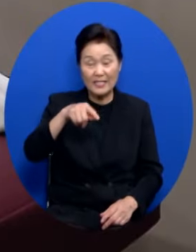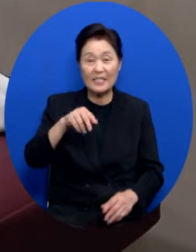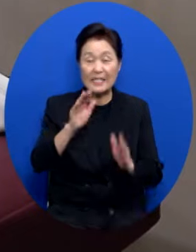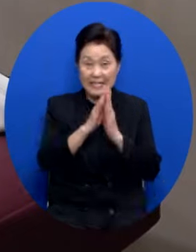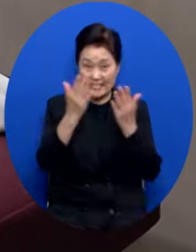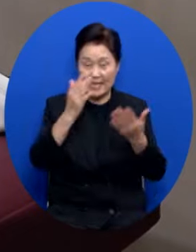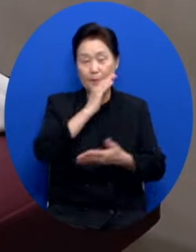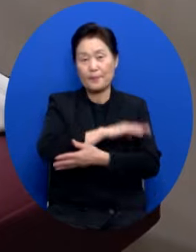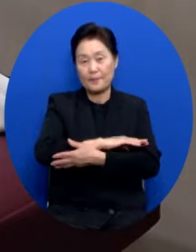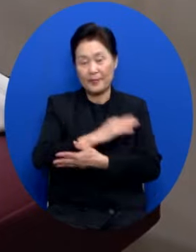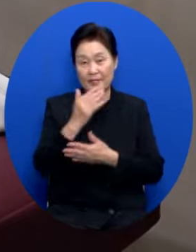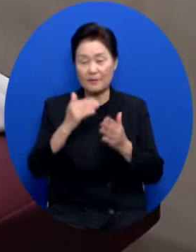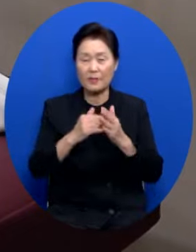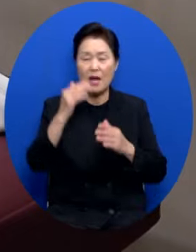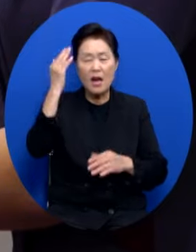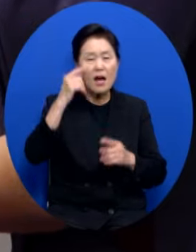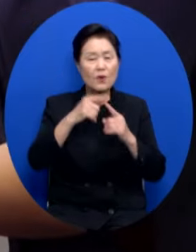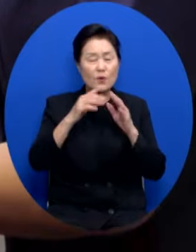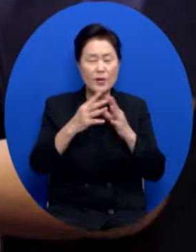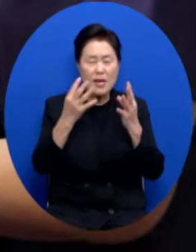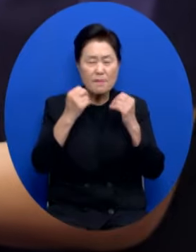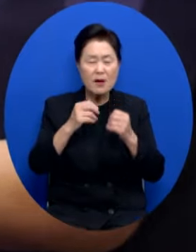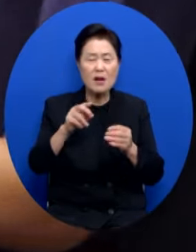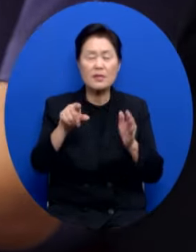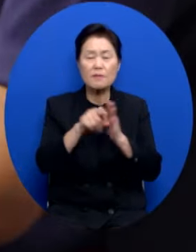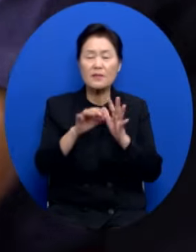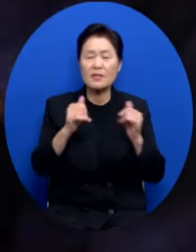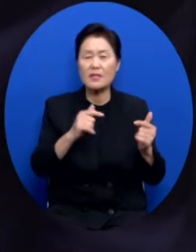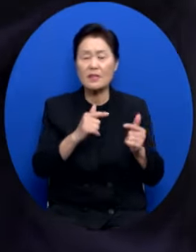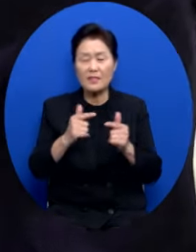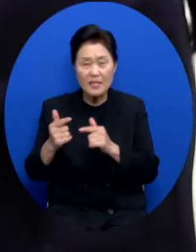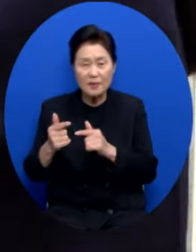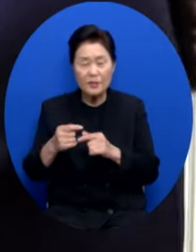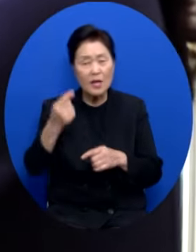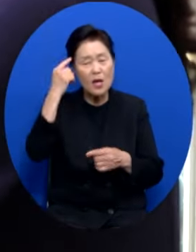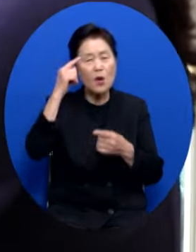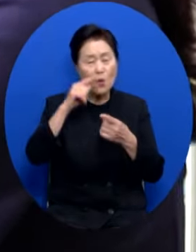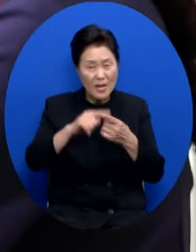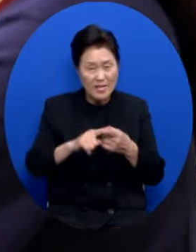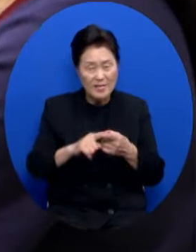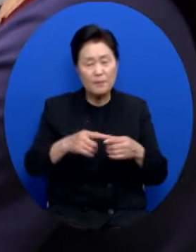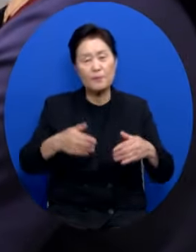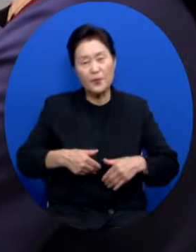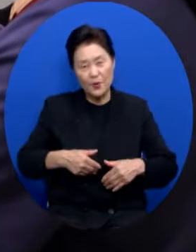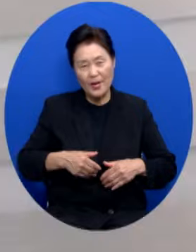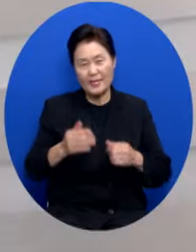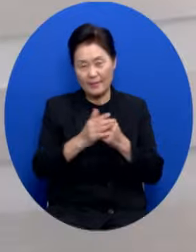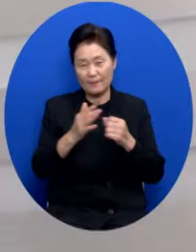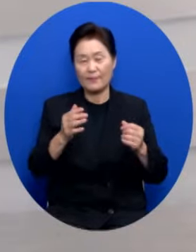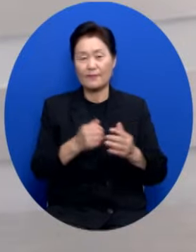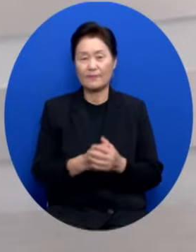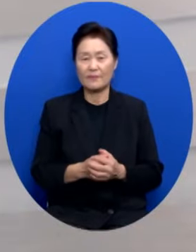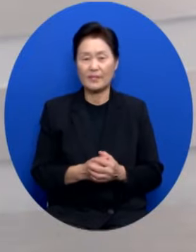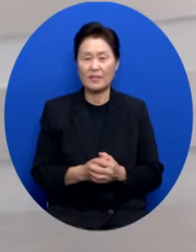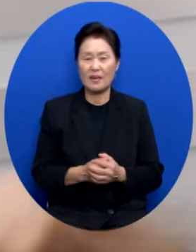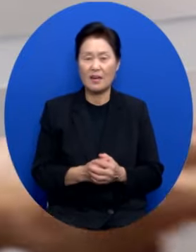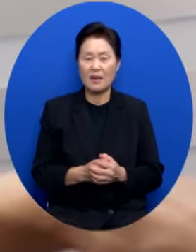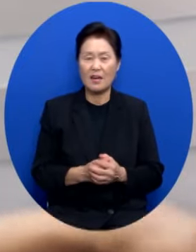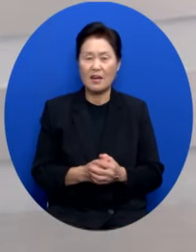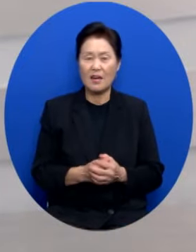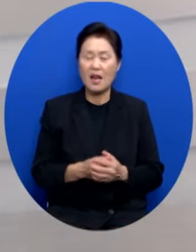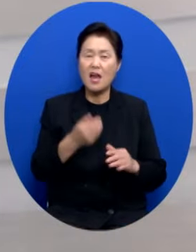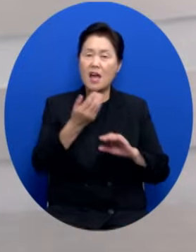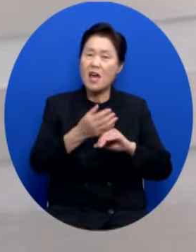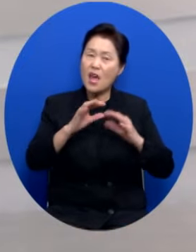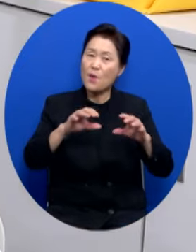의료사역에 한국교회 많은 크리스천 의료진의 관심과 동역의 문을 열어가기 위해서입니다. 꼭 해외 선교가